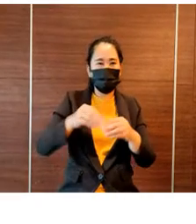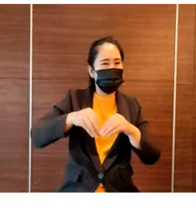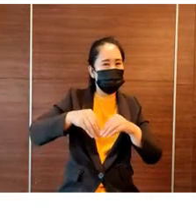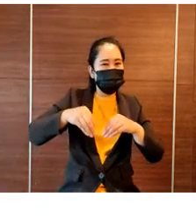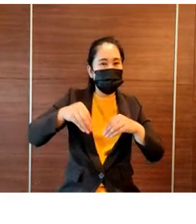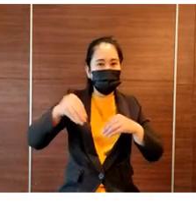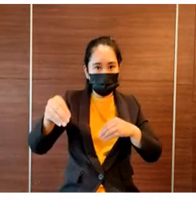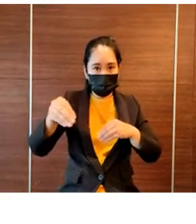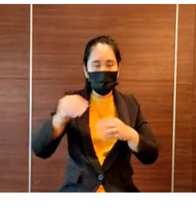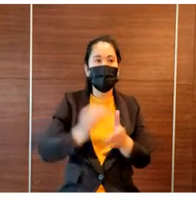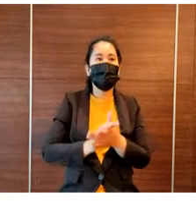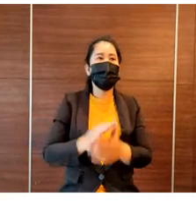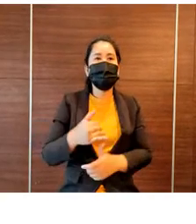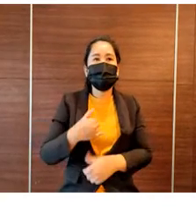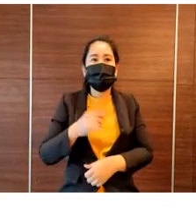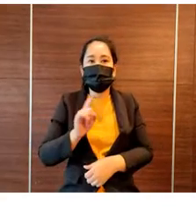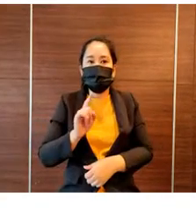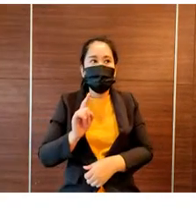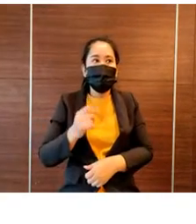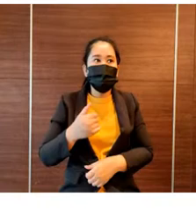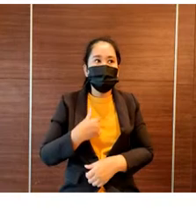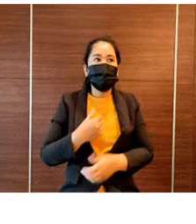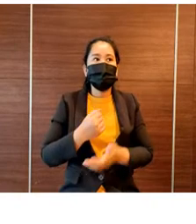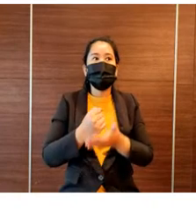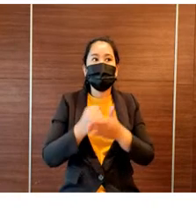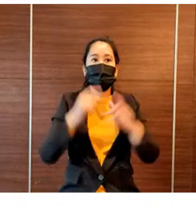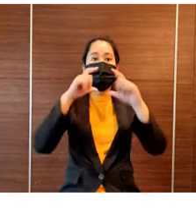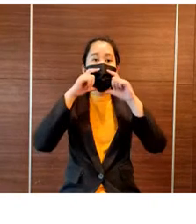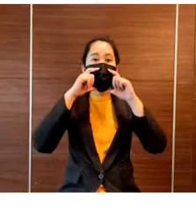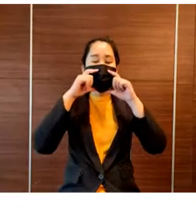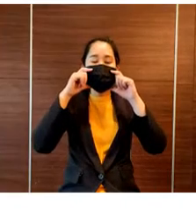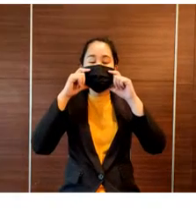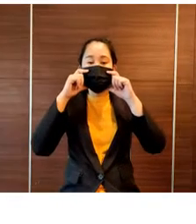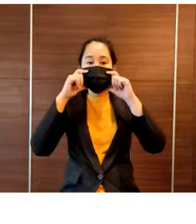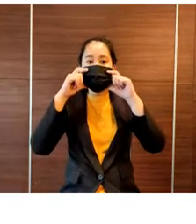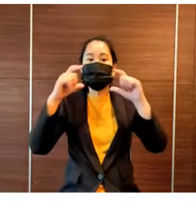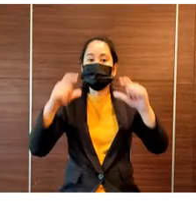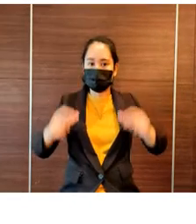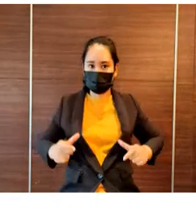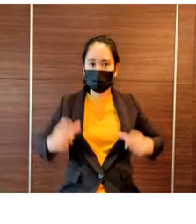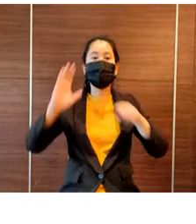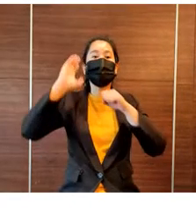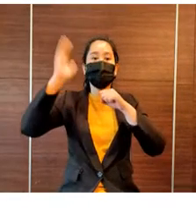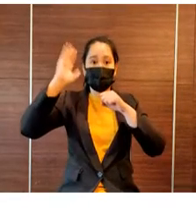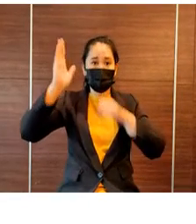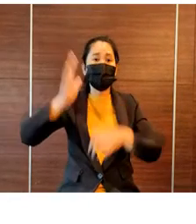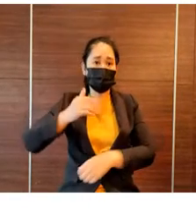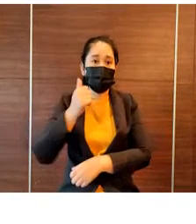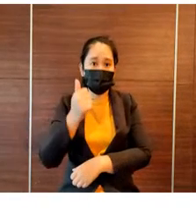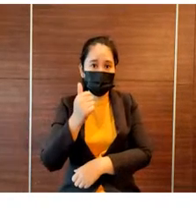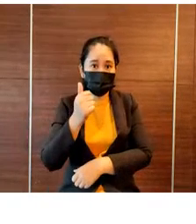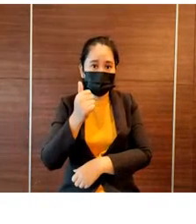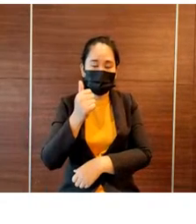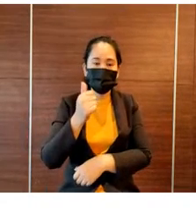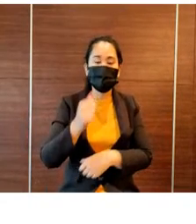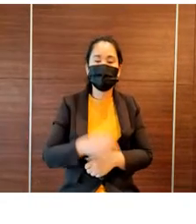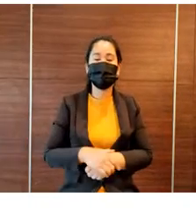พื่อให้ได้รับฟังได้สะดวกจะให้อาจารย์เปิดหน้าต่างช่วงตัวบรรยายจะสะดวกไหมคะอาจารย์